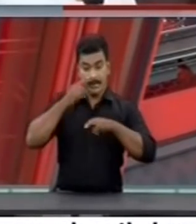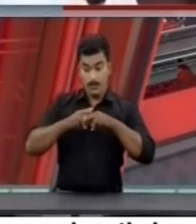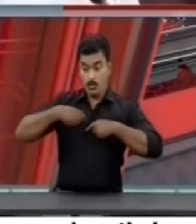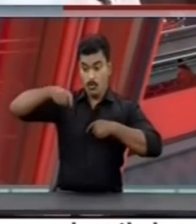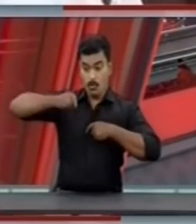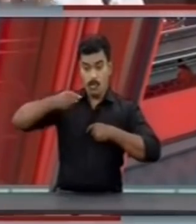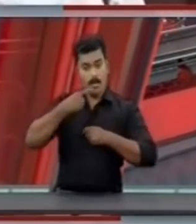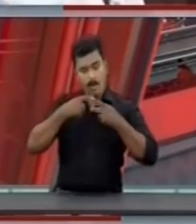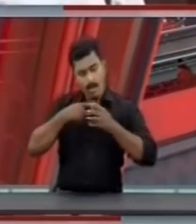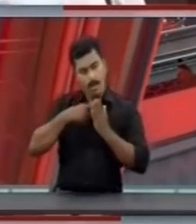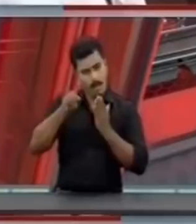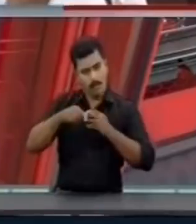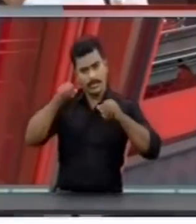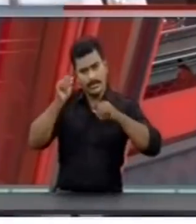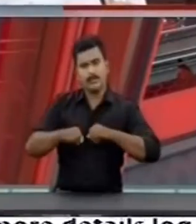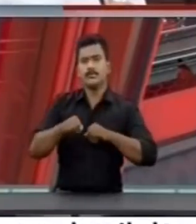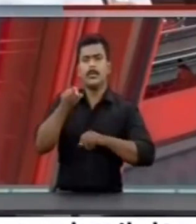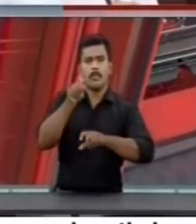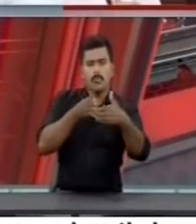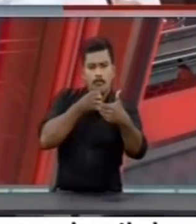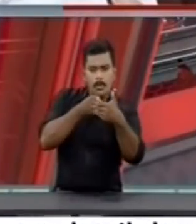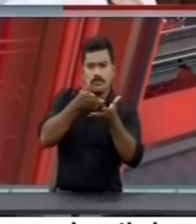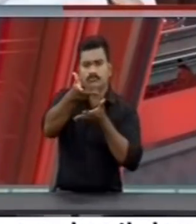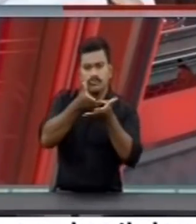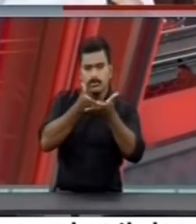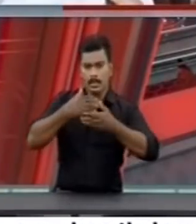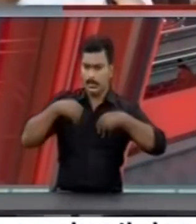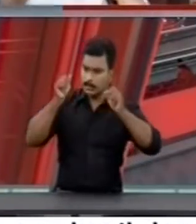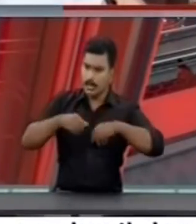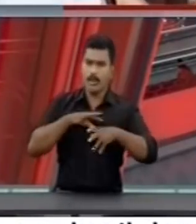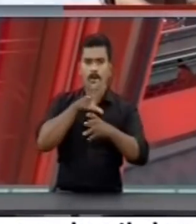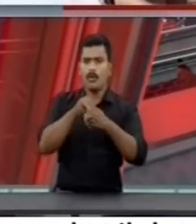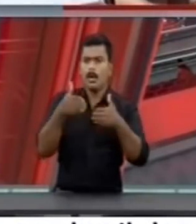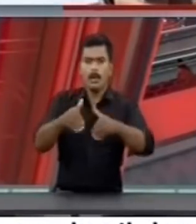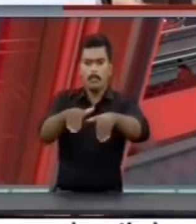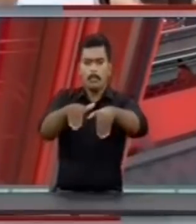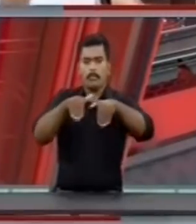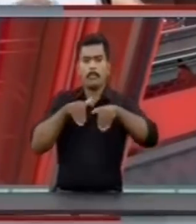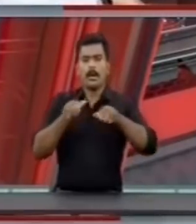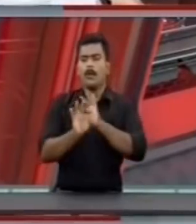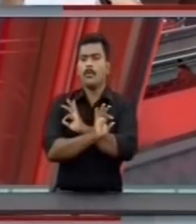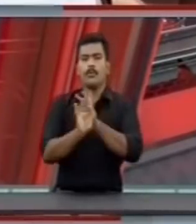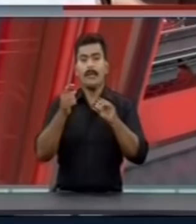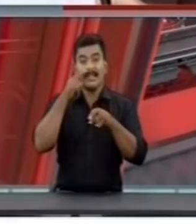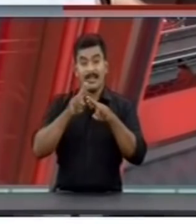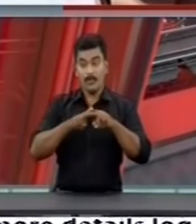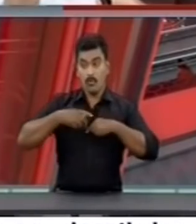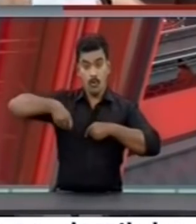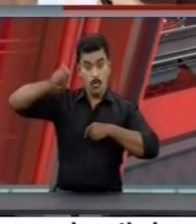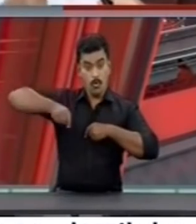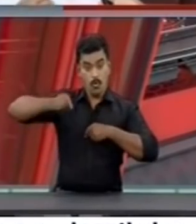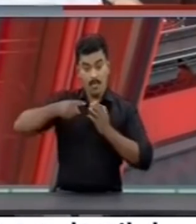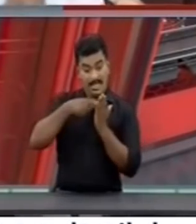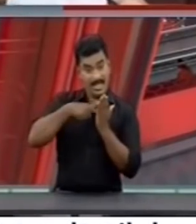പ്രചരണത്തിൽ 100% പ്രചരണത്തിന് ഇറങ്ങുന്നതിന് ഒരു ബുദ്ധിമുട്ട് ഇപ്പം പ്രചരണ രംഗത്തുണ്ട്. അതിലൊന്നും വിഷയമൊന്നുമില്ല. കോടതി അനുകൂലമായ ബഹുമാനപ്പെട്ട കോടതിയിൽ നിന്ന് അനുകൂലമായ വിധി വരുമ്പോൾ